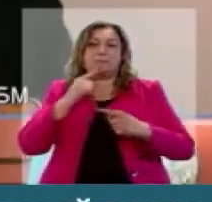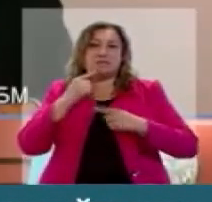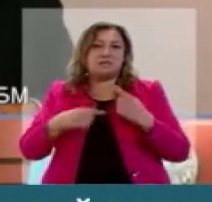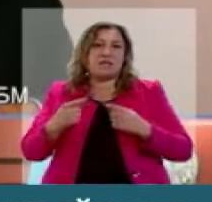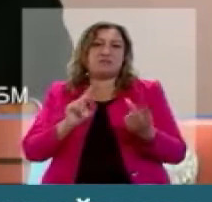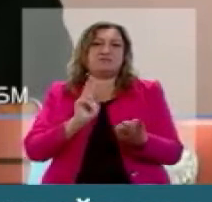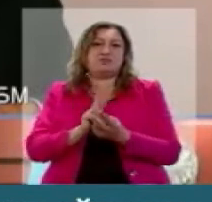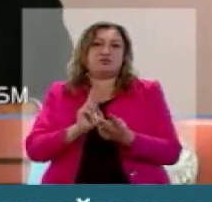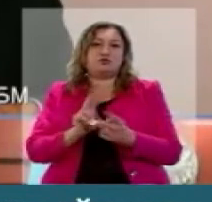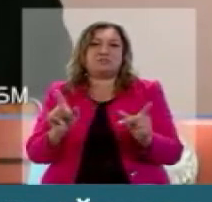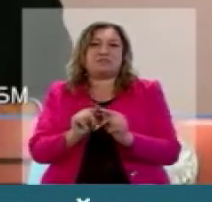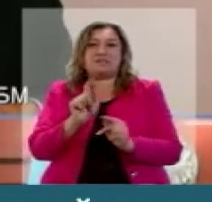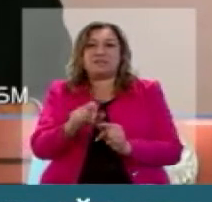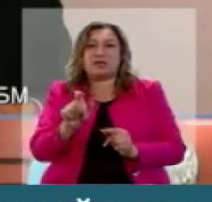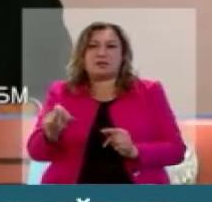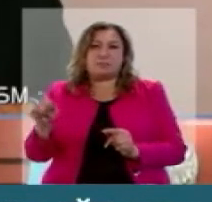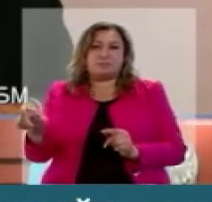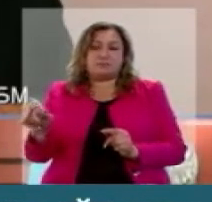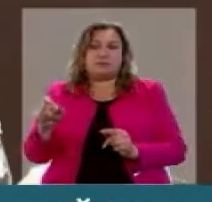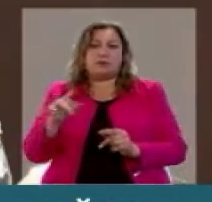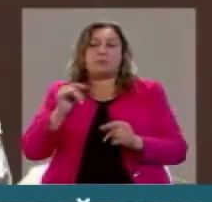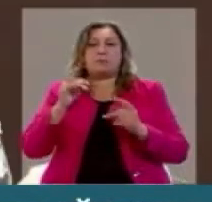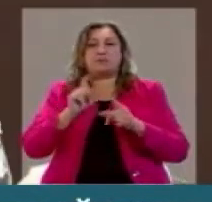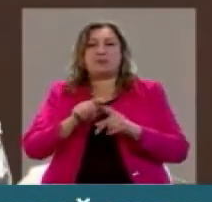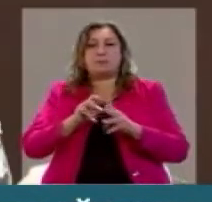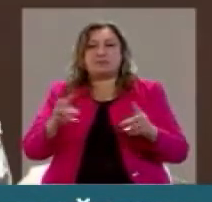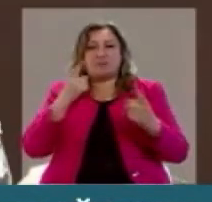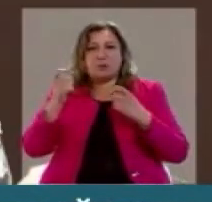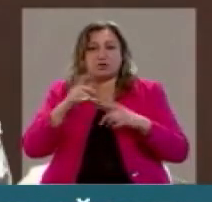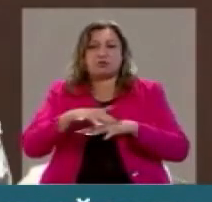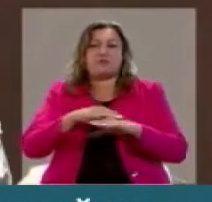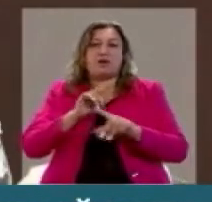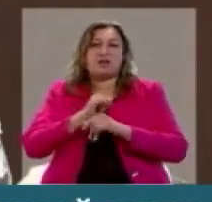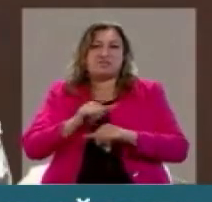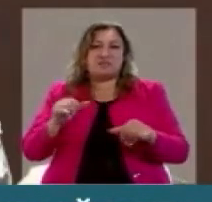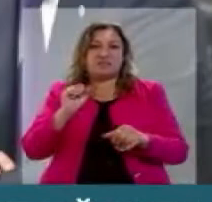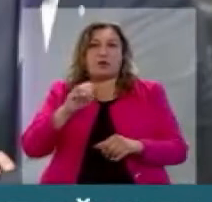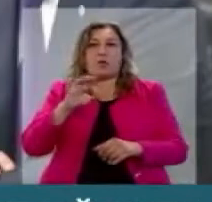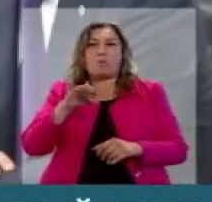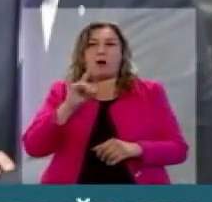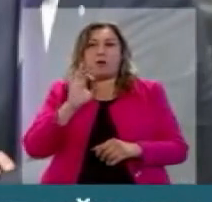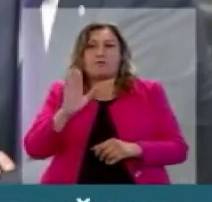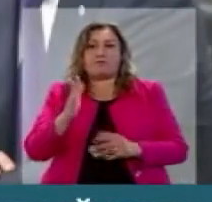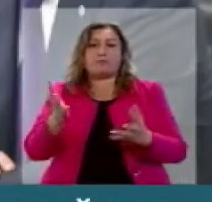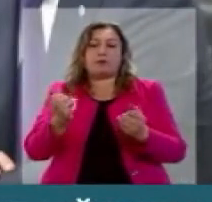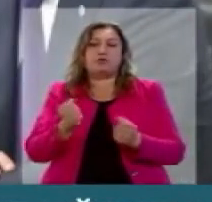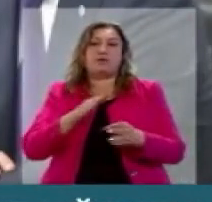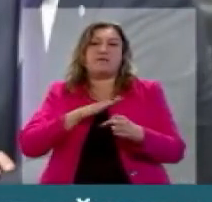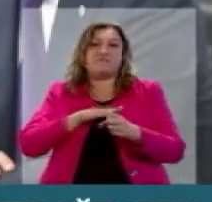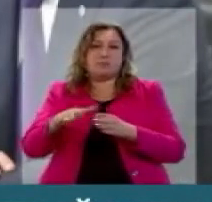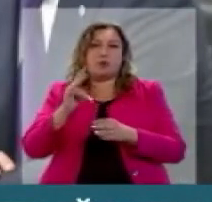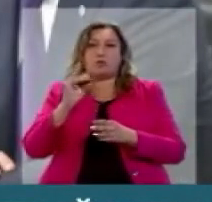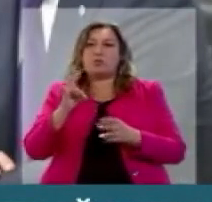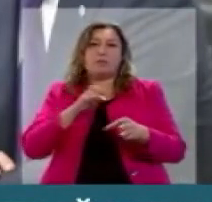тапсырма толық орындалмаған. Алғашқы алты айдағы 55 кездесудің тек 45-і өткен. Үкімет мүшелерінің Алматы, Қостанай, Маңғыстау және